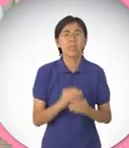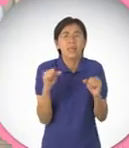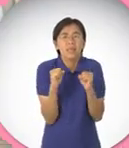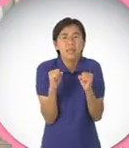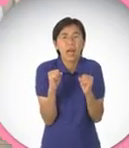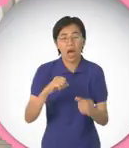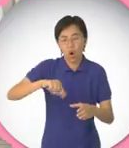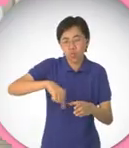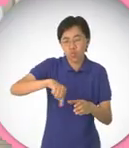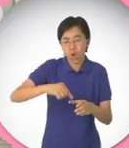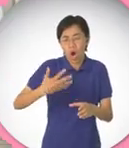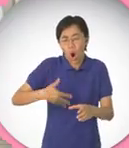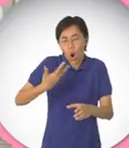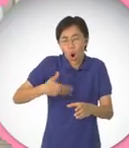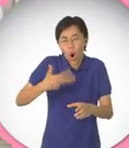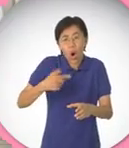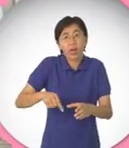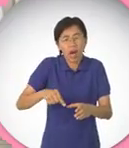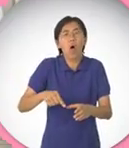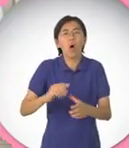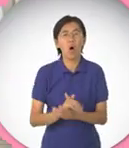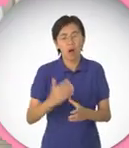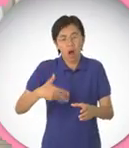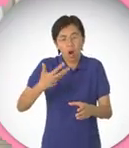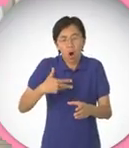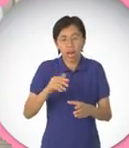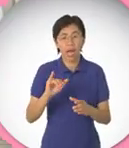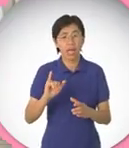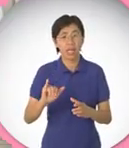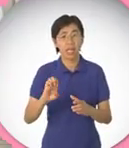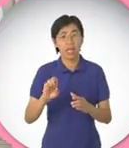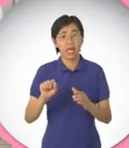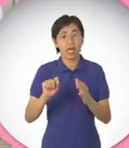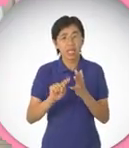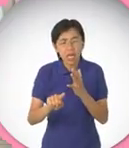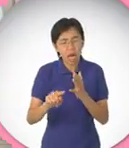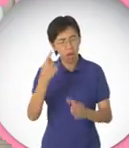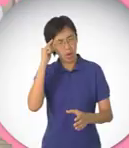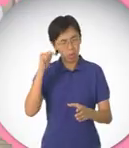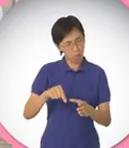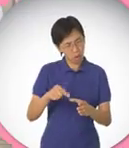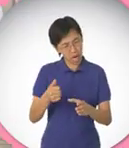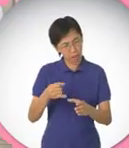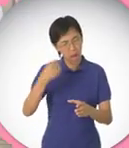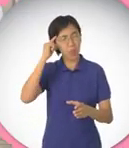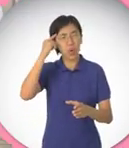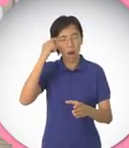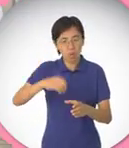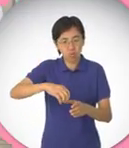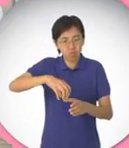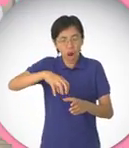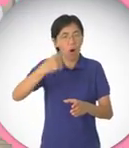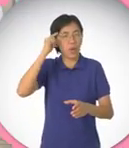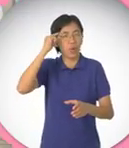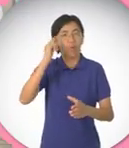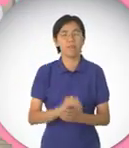าร้อนขึ้นร้อนขึ้นเนี่ยยีสต์ทำงานเนี่ยเราจะเช็คไม่ได้เลยว่ามันใช้ได้แล้วหรือยังเพราะมันจะขึ้นฟู ต้องปรับอุณหภูมิให้เหม